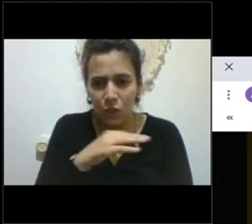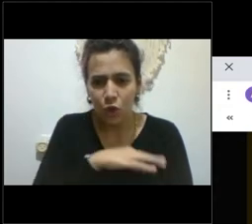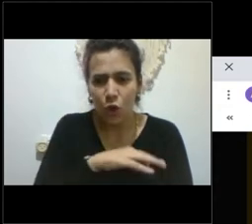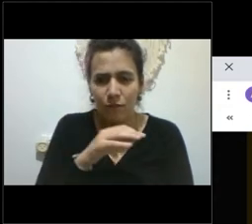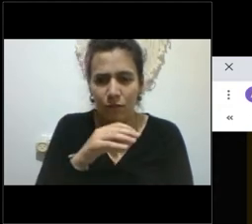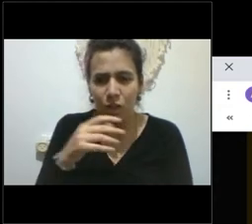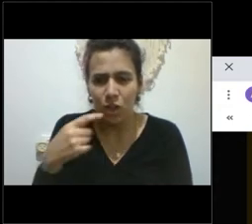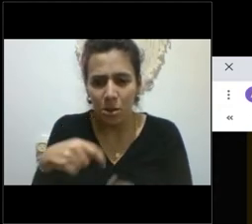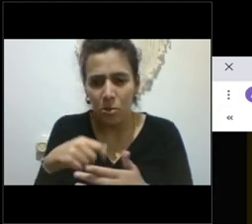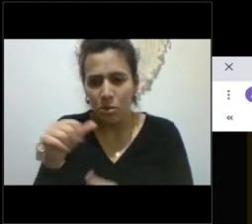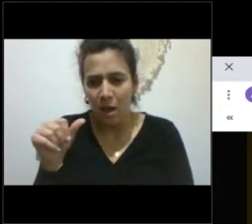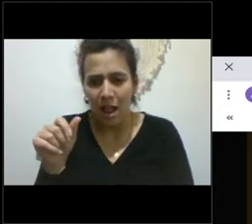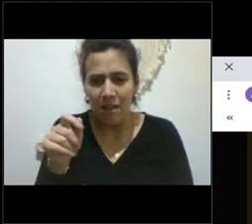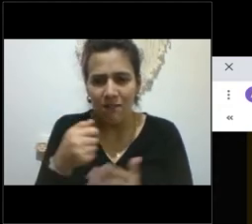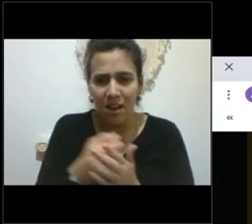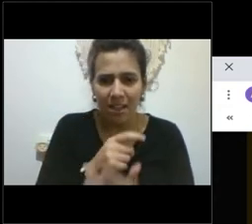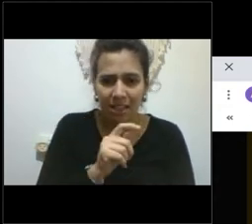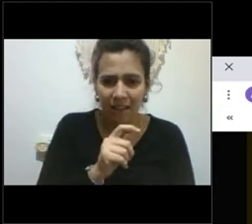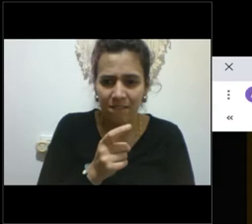רואים את שלי או רואים את שלך?